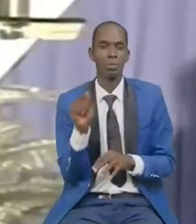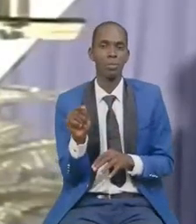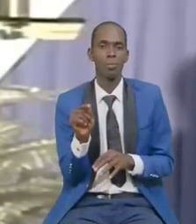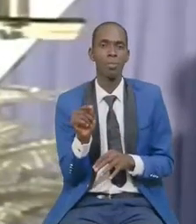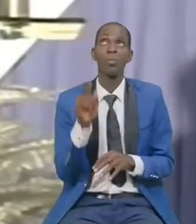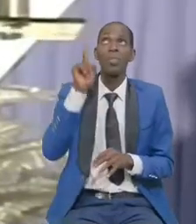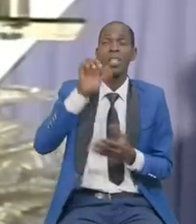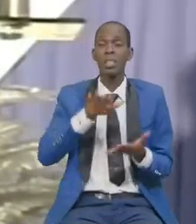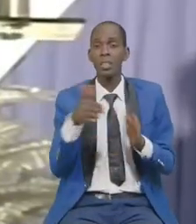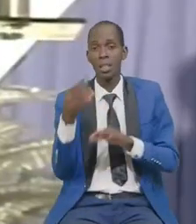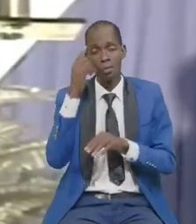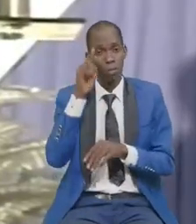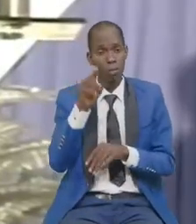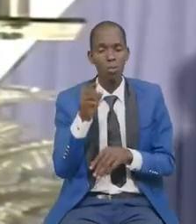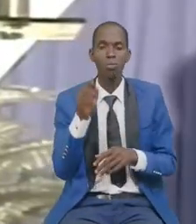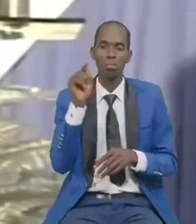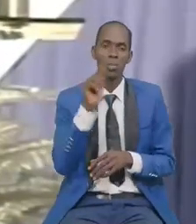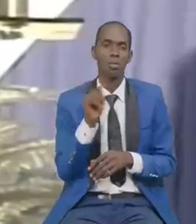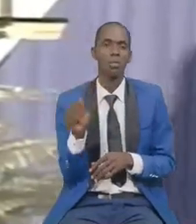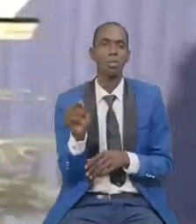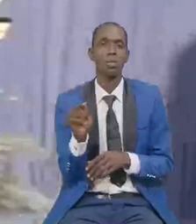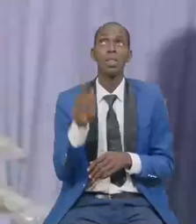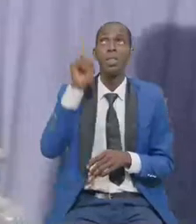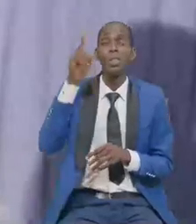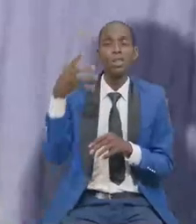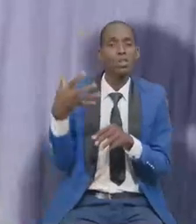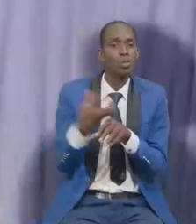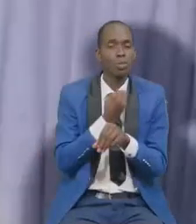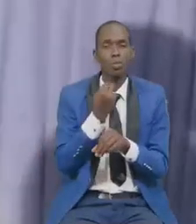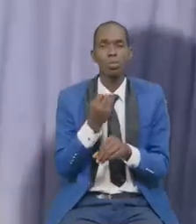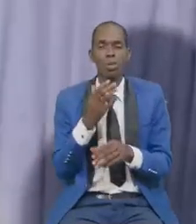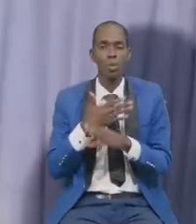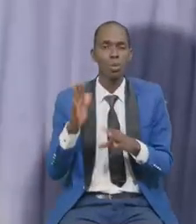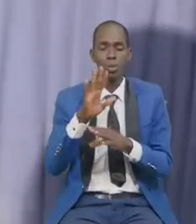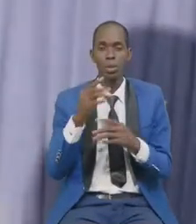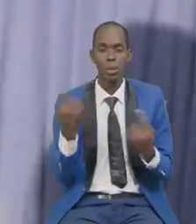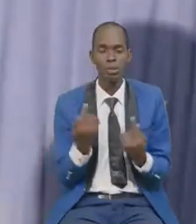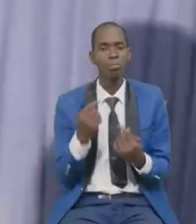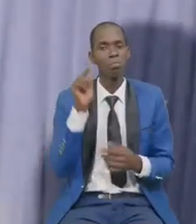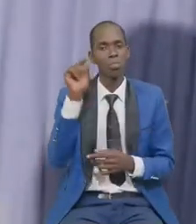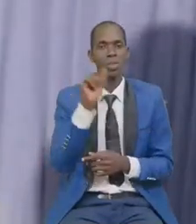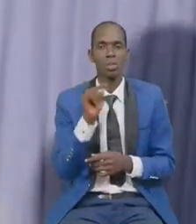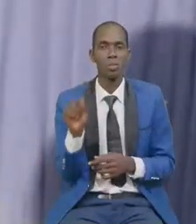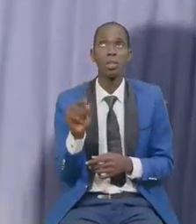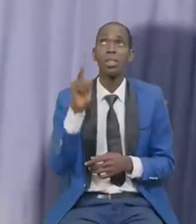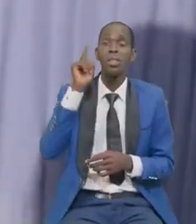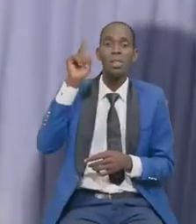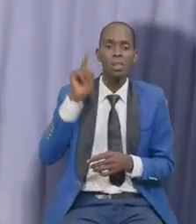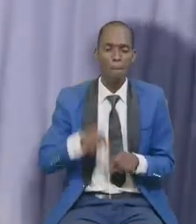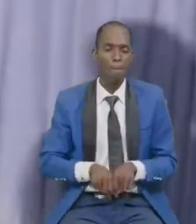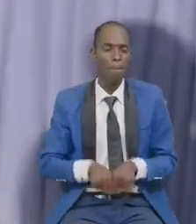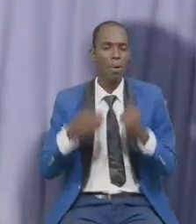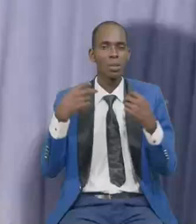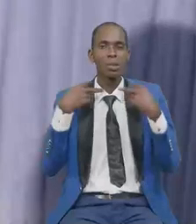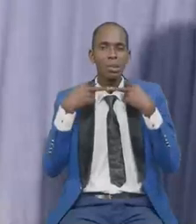Il est mort pour toi donc. Il a ôté tes péchés. Il a brisé le joug.